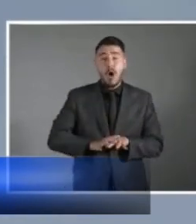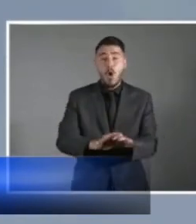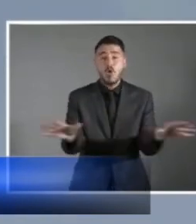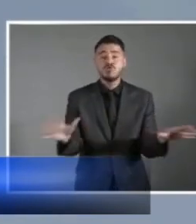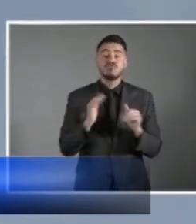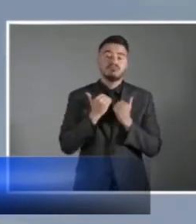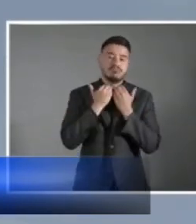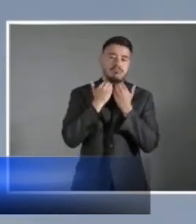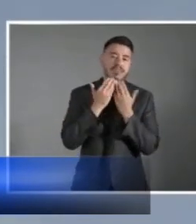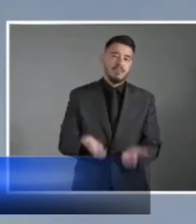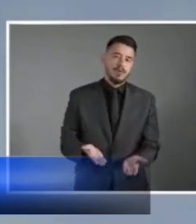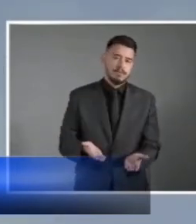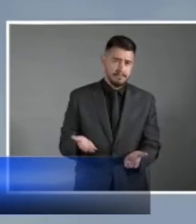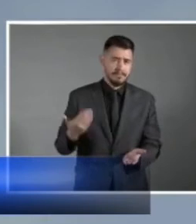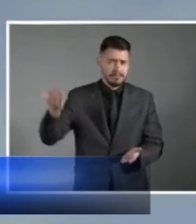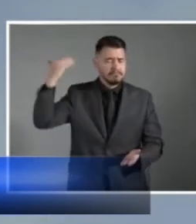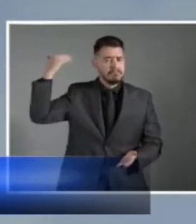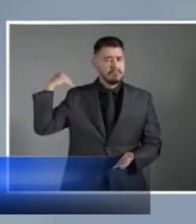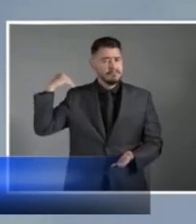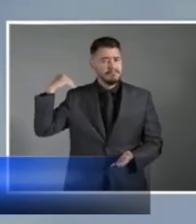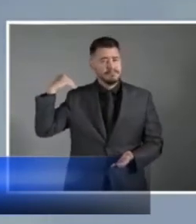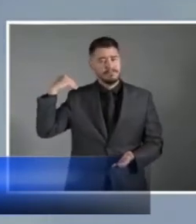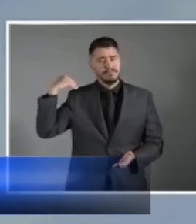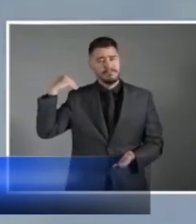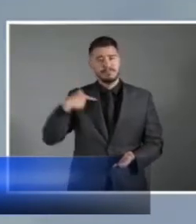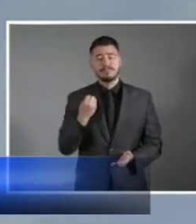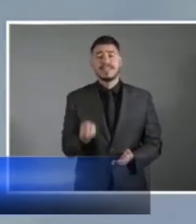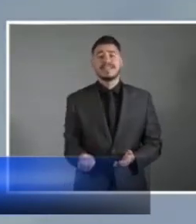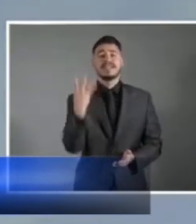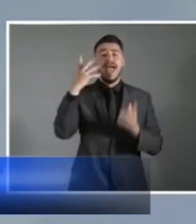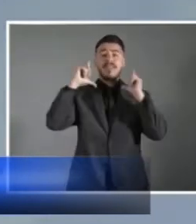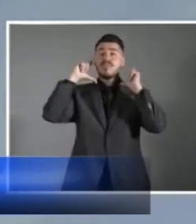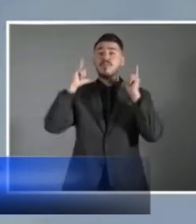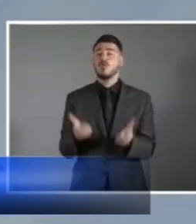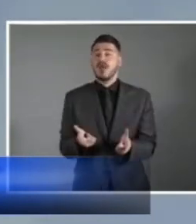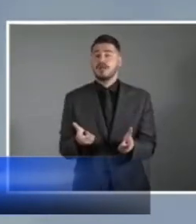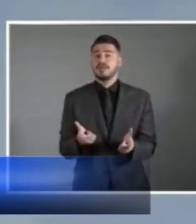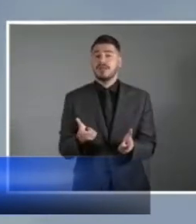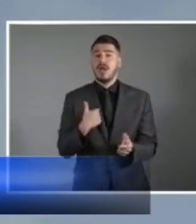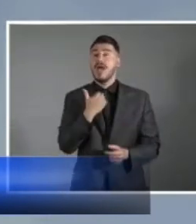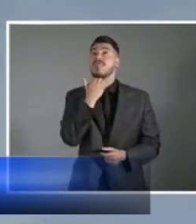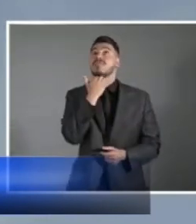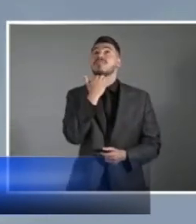Γι' αυτό και προκαιρού δήλωσα ότι η Νέα Δημοκρατία δεν είναι και δεν μπορεί ποτέ να γίνει ποτάμι.